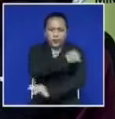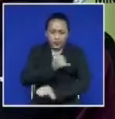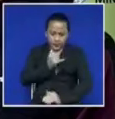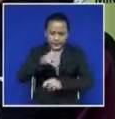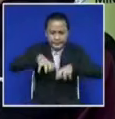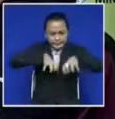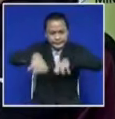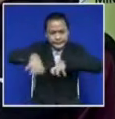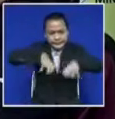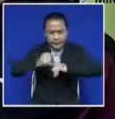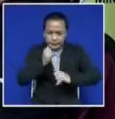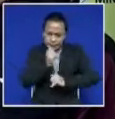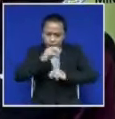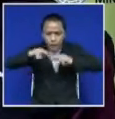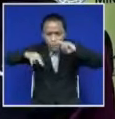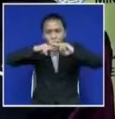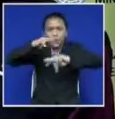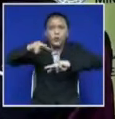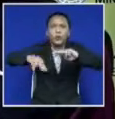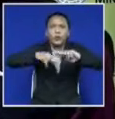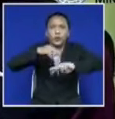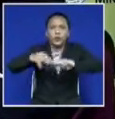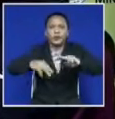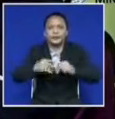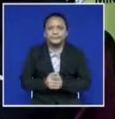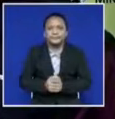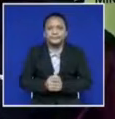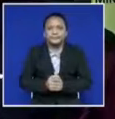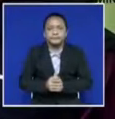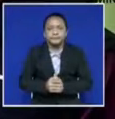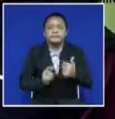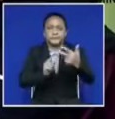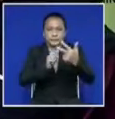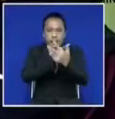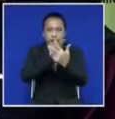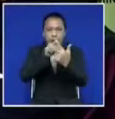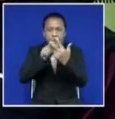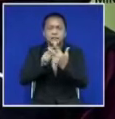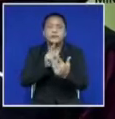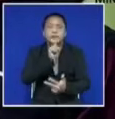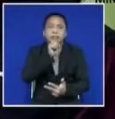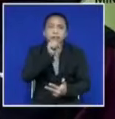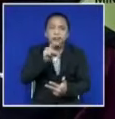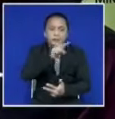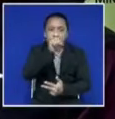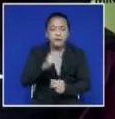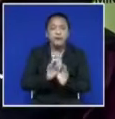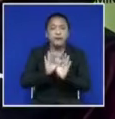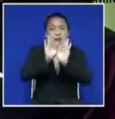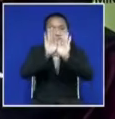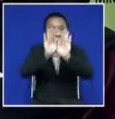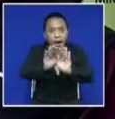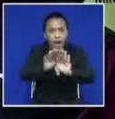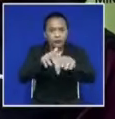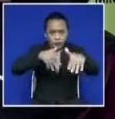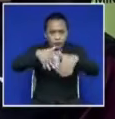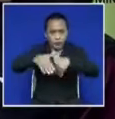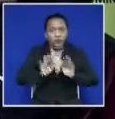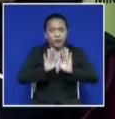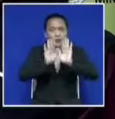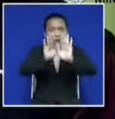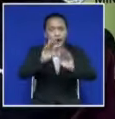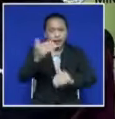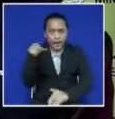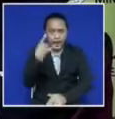ไปจัดการในพื้นที่นะคะทั้ง3ท่านไม่ทราบว่ามีอะไรจะฝากเพิ่มเติมถึงพี่น้องประชาชนไ